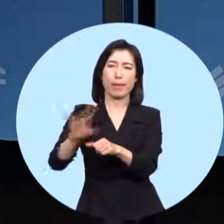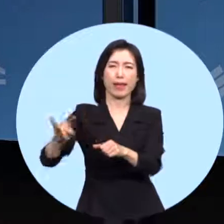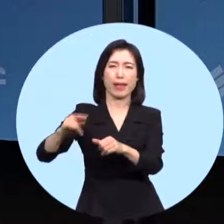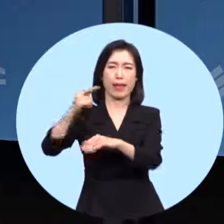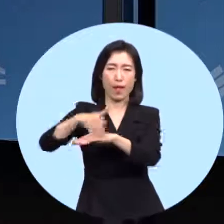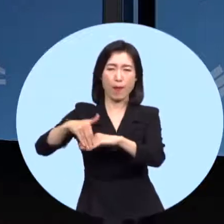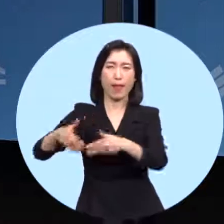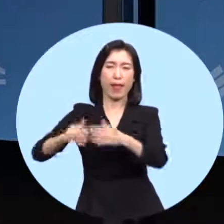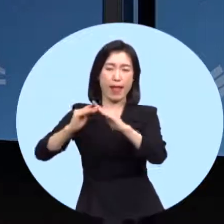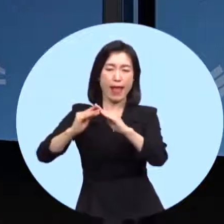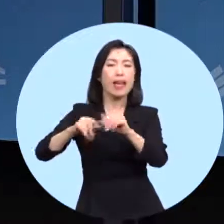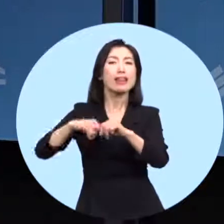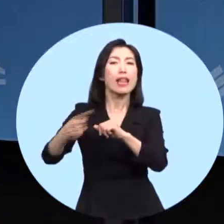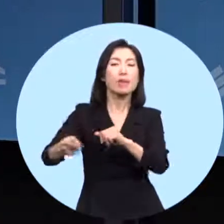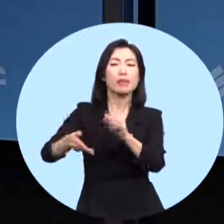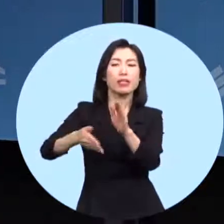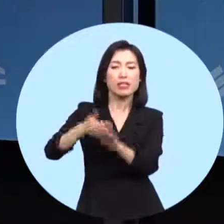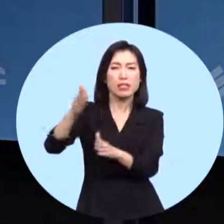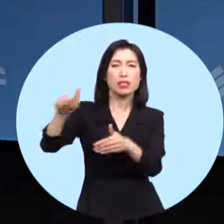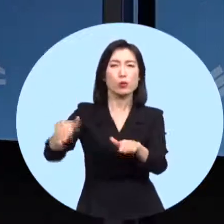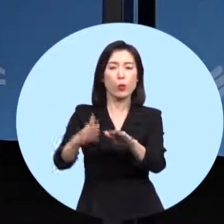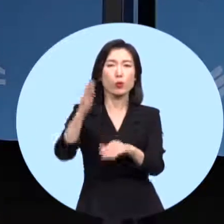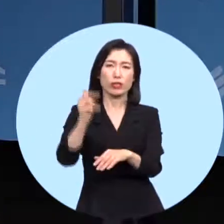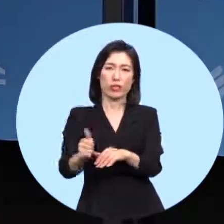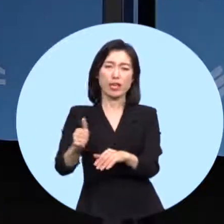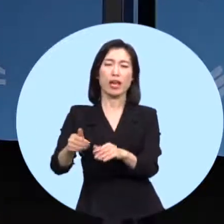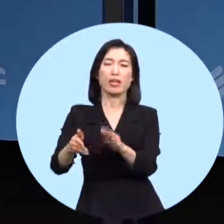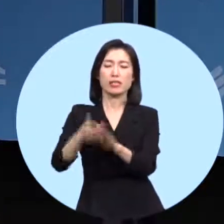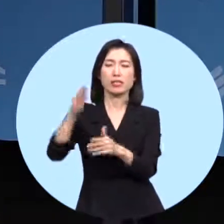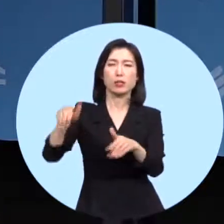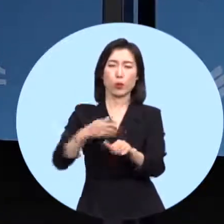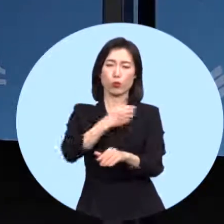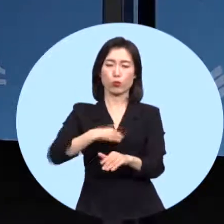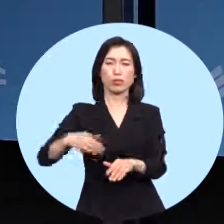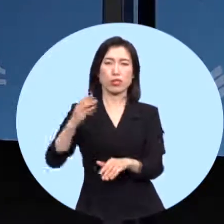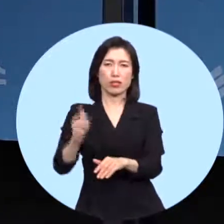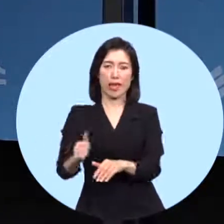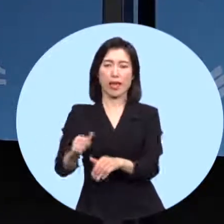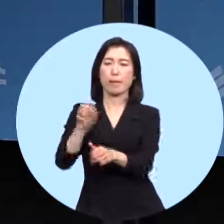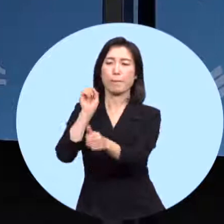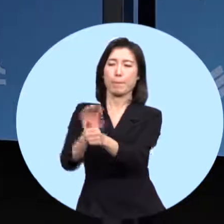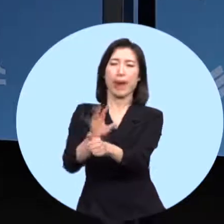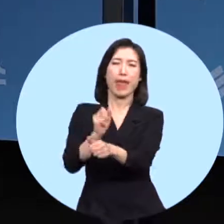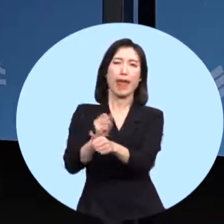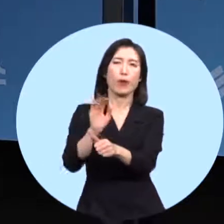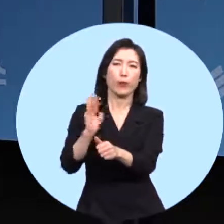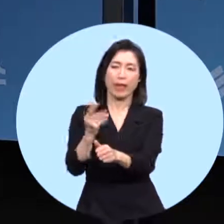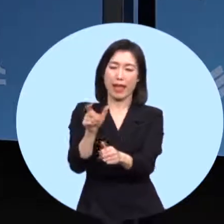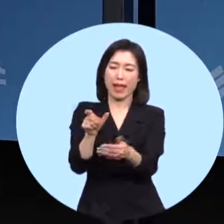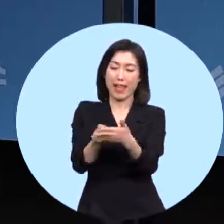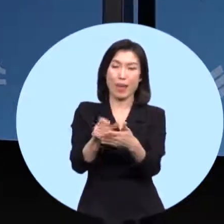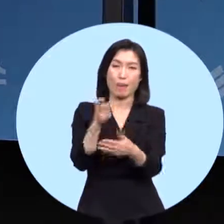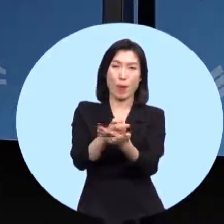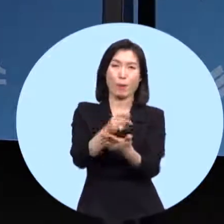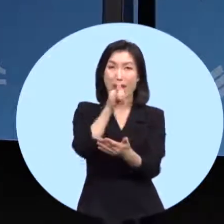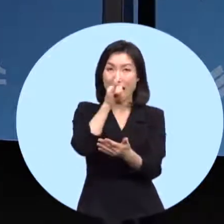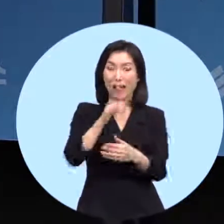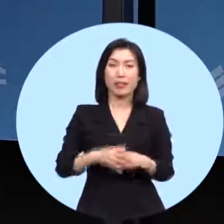후에는 시도지사, 시도교육감, 시군구청장에게 통보해야 한다라고 명시가 되어 있습니다.